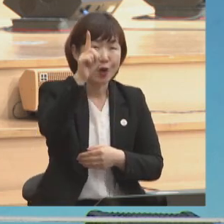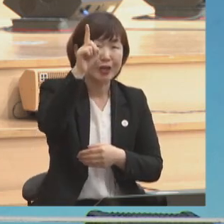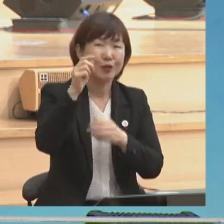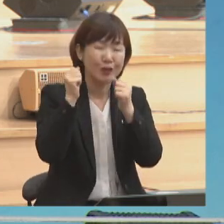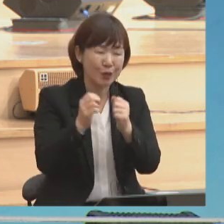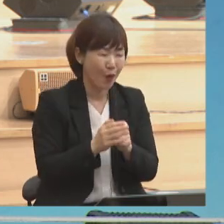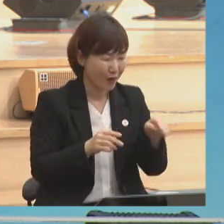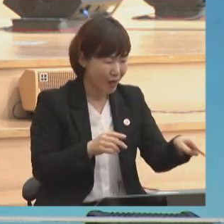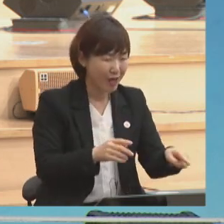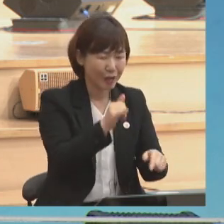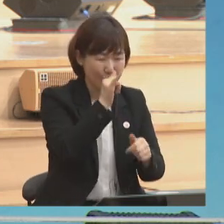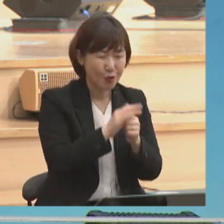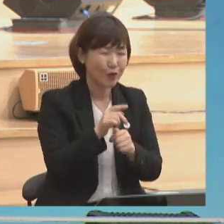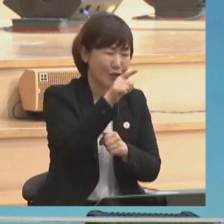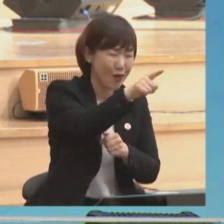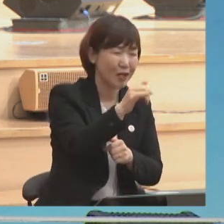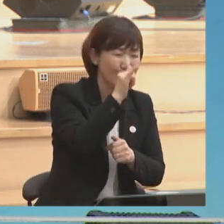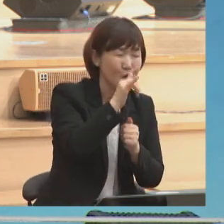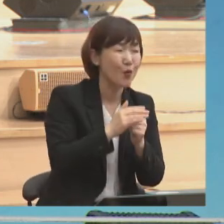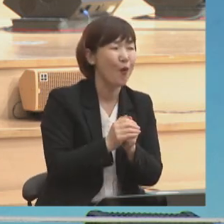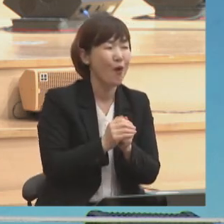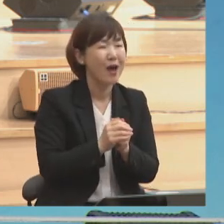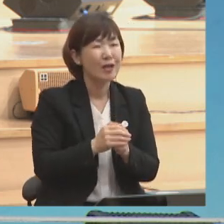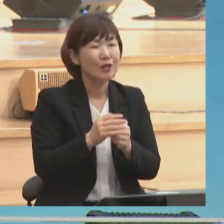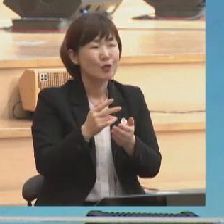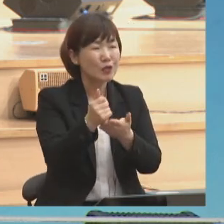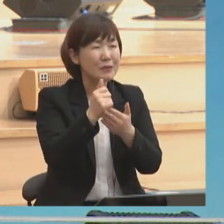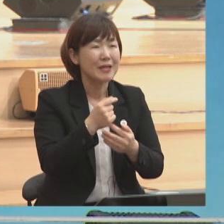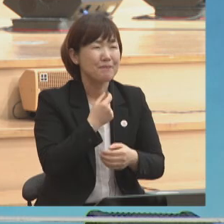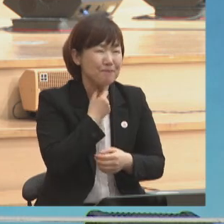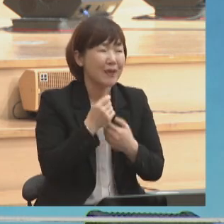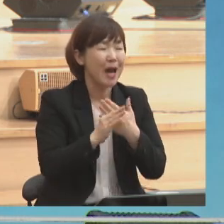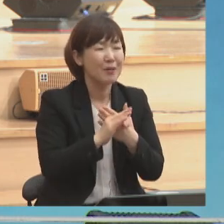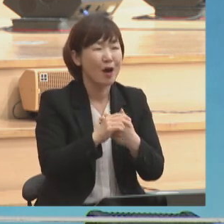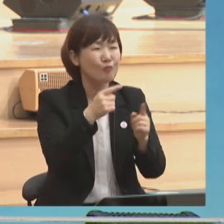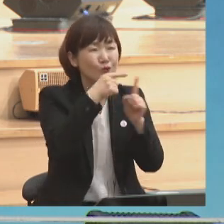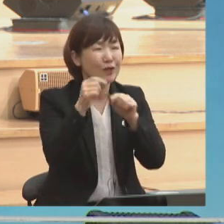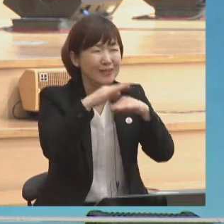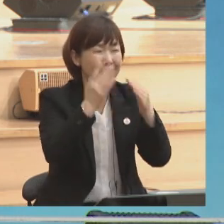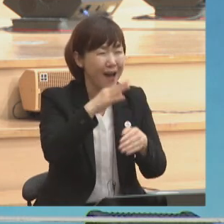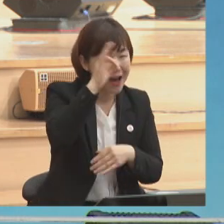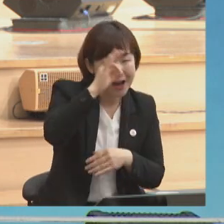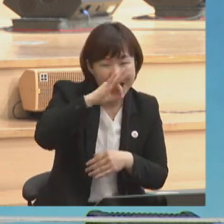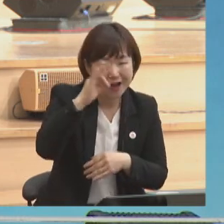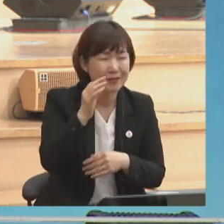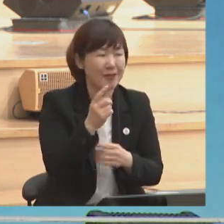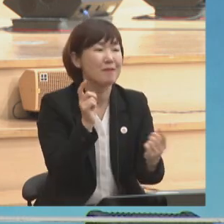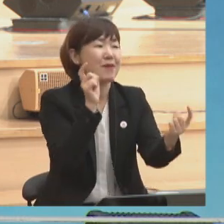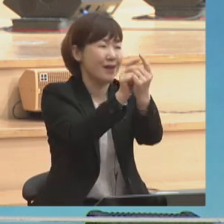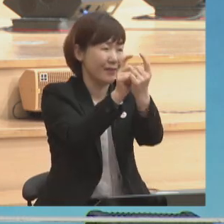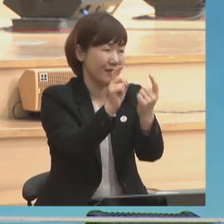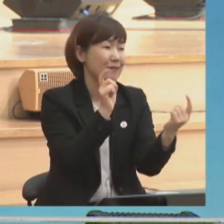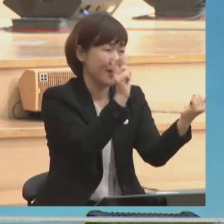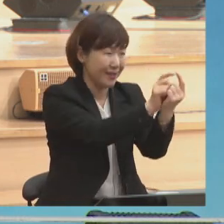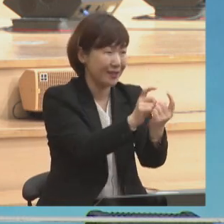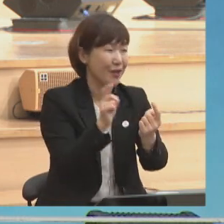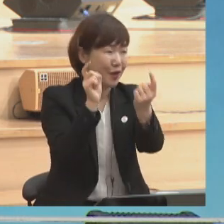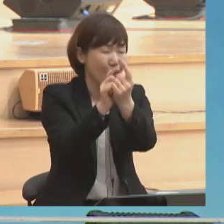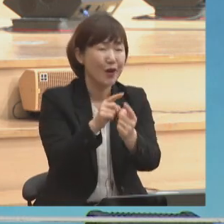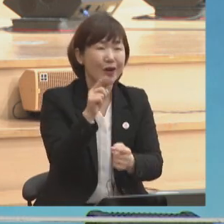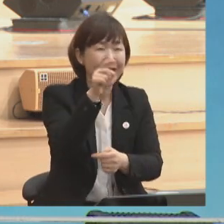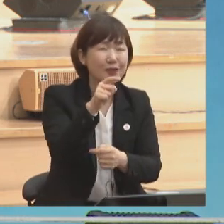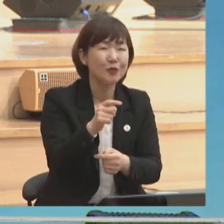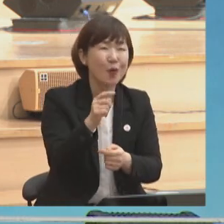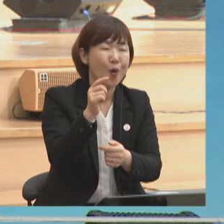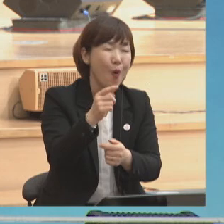거예요? 찾아낸다는 거예요. 막 저 어디 끝에 숨어있다 할지라 거기까지 와서 찾아내고 건져내고